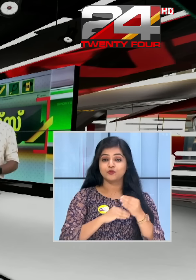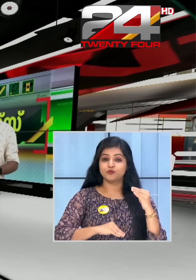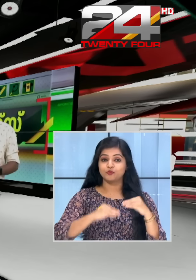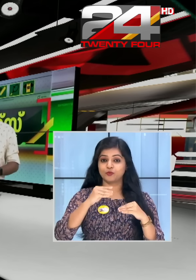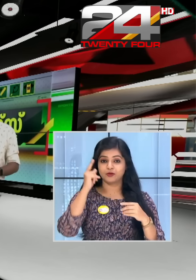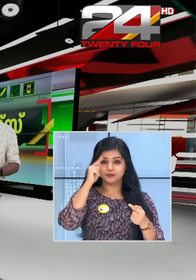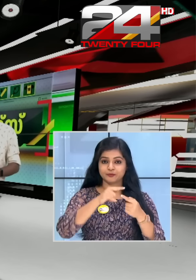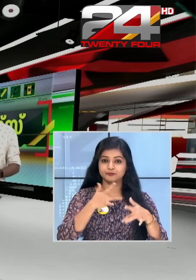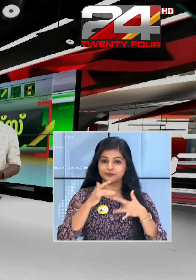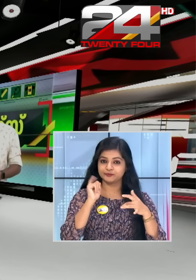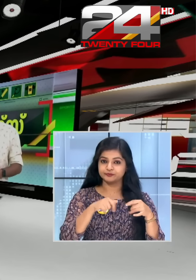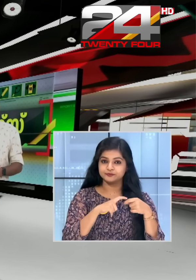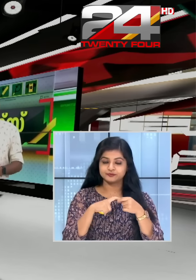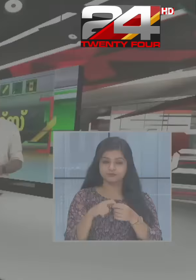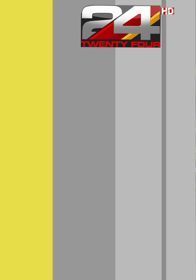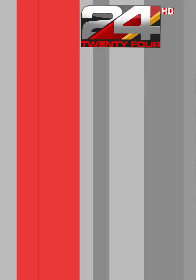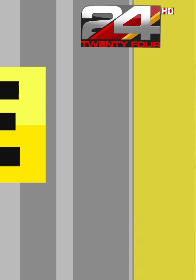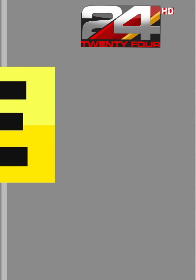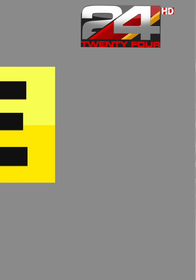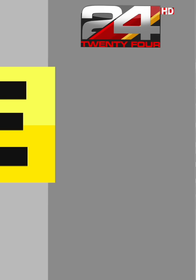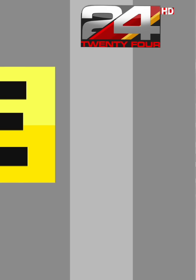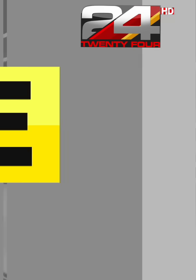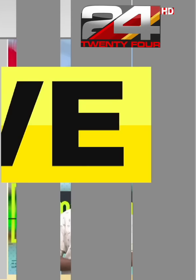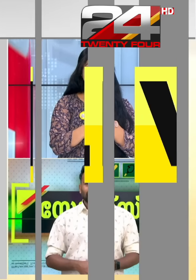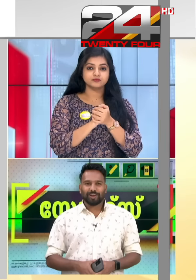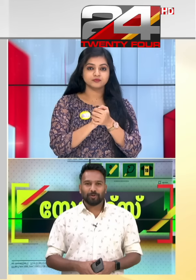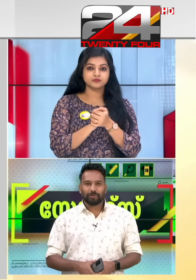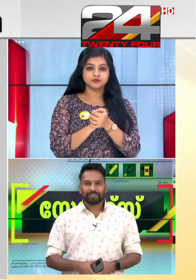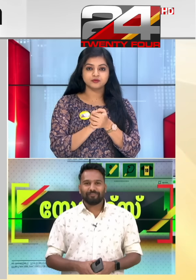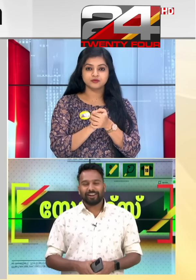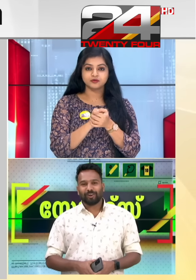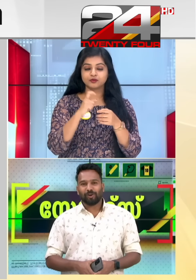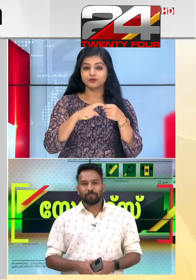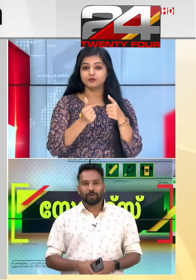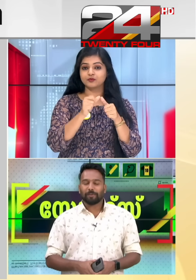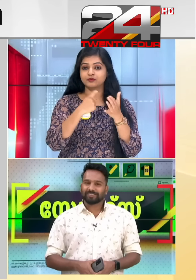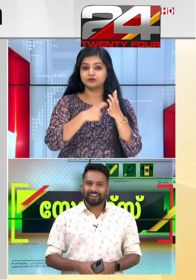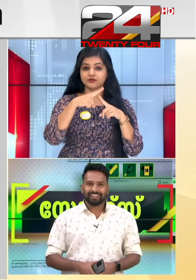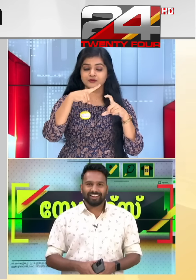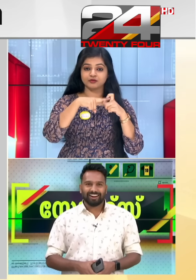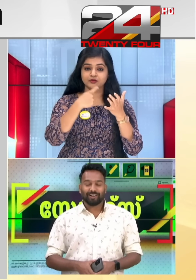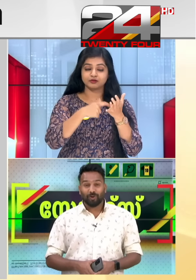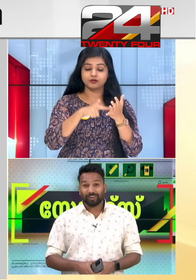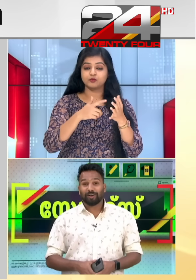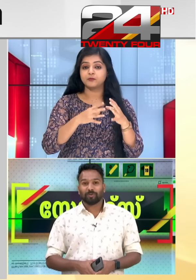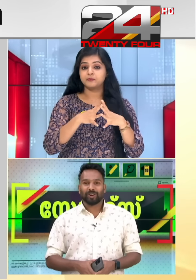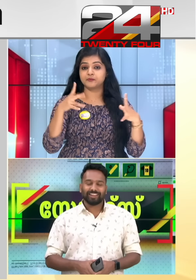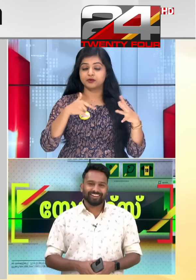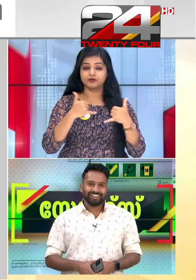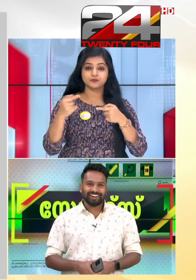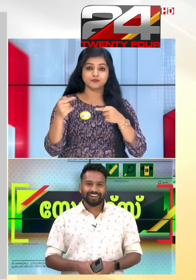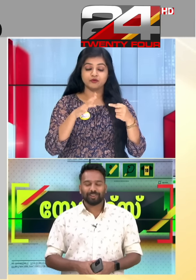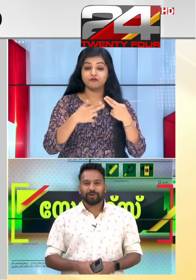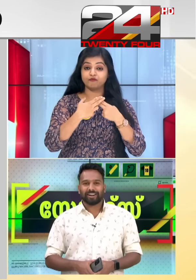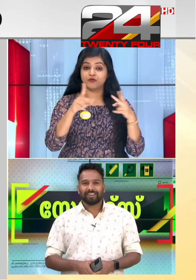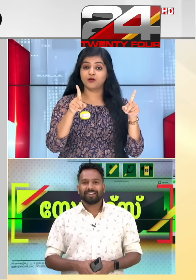യാതൊരു സംശയവുമില്ല അല്ലേ അങ്ങനെ തന്നെയാണ് ഇത വമ്പൻ പോരാട്ടങ്ങളാണ് ക്വാർട്ടറിൽ കാത്തിരിക്കുന്നത് ഒരുപക്ഷേ ഫൈനലിനോളം പോന്ന മത്സരങ്ങൾ തന്നെയാണ് ക്വാർട്ടറിലും